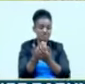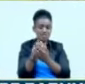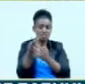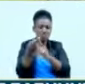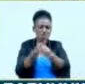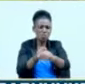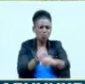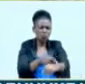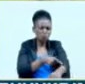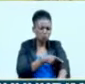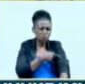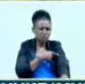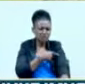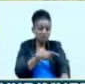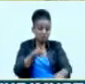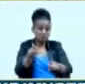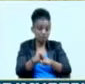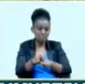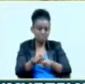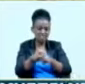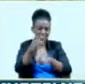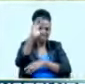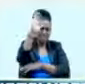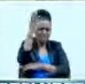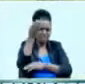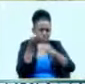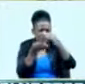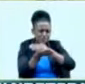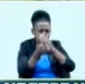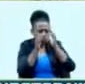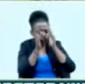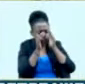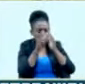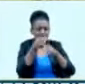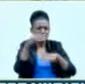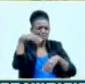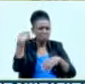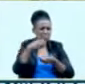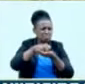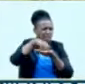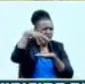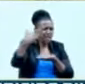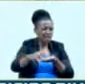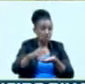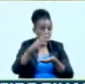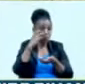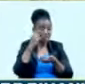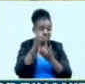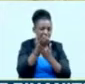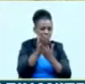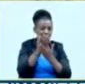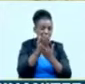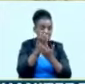baturuka kure uko rero baturuka kure ni nako inkwi zigenda zihenda navuga ko mu kwezi dushobora kuba dukoresha amafaranga ari